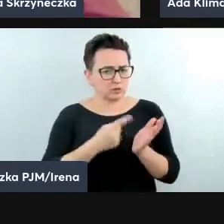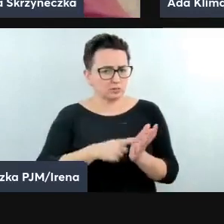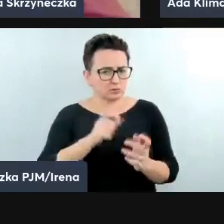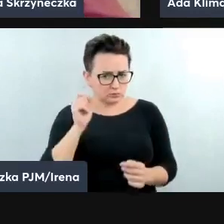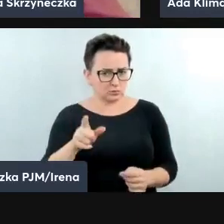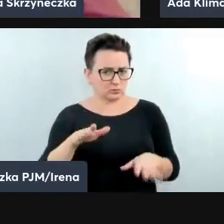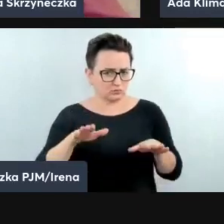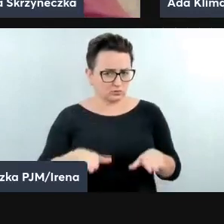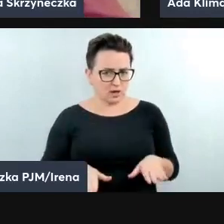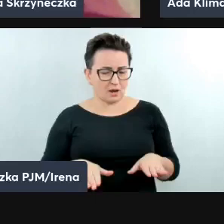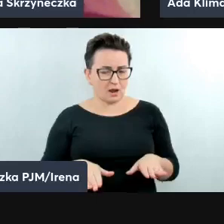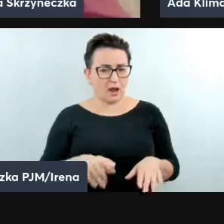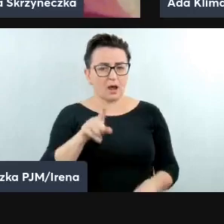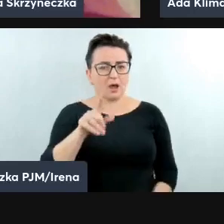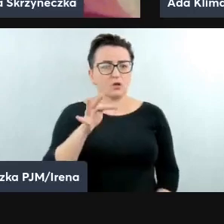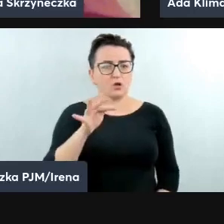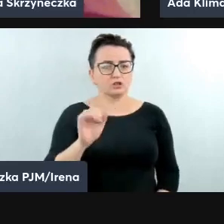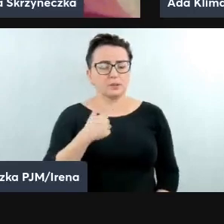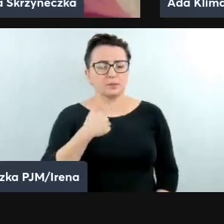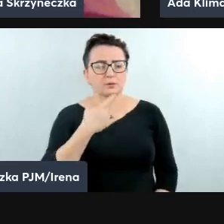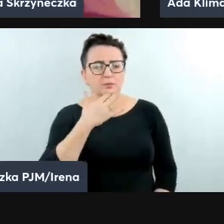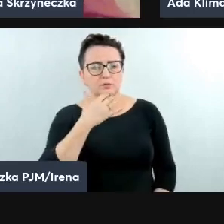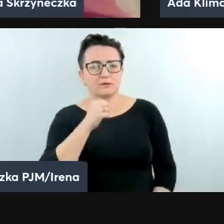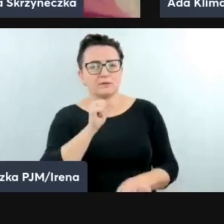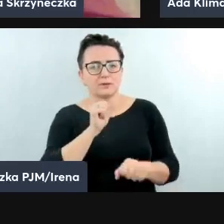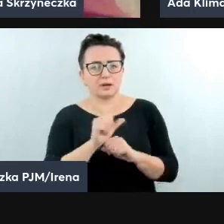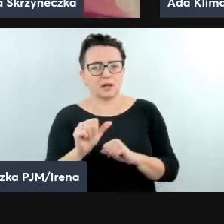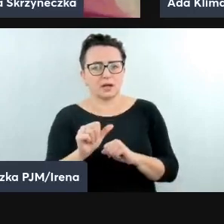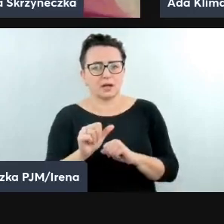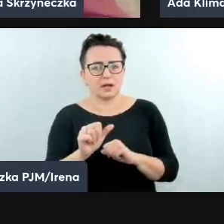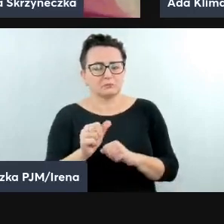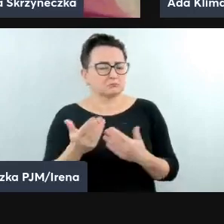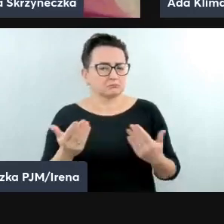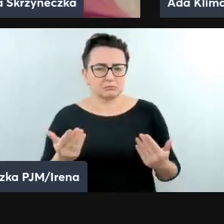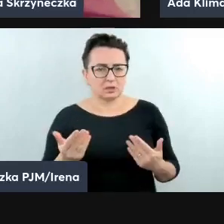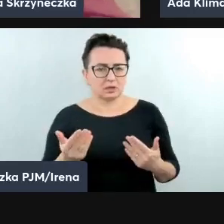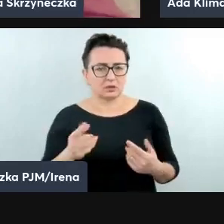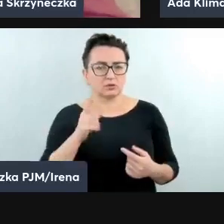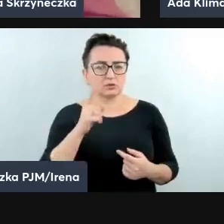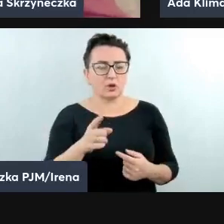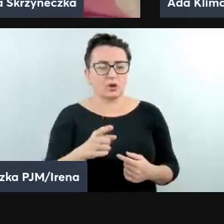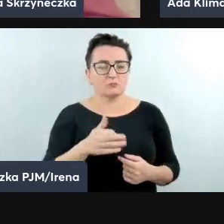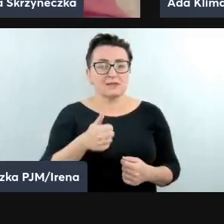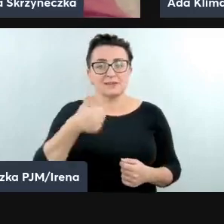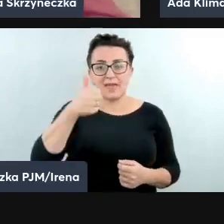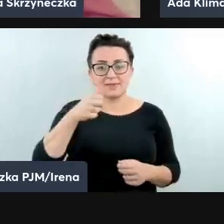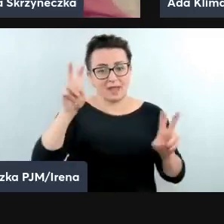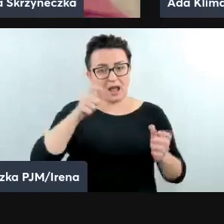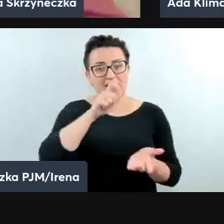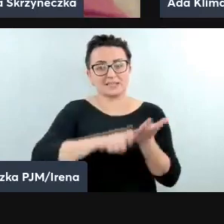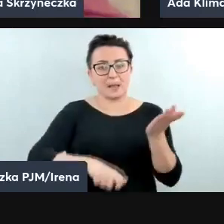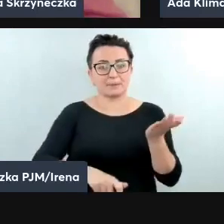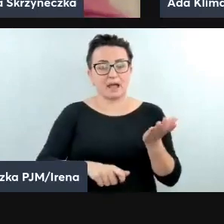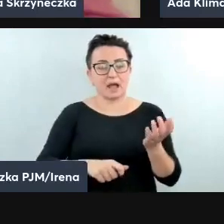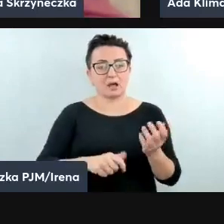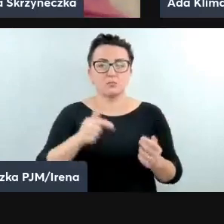strony też nie ma tak, że to jest jakaś jedna recepta na to, że albo powinno być koedukacyjnie, albo oddzielnie, że